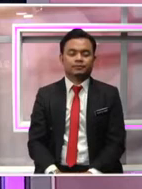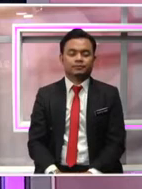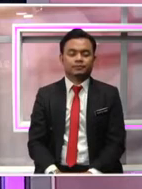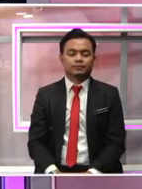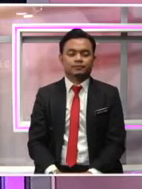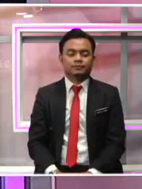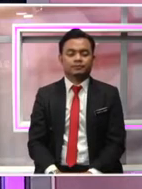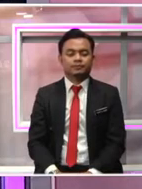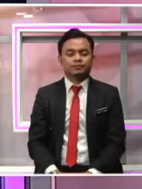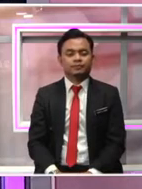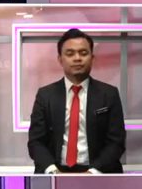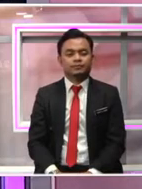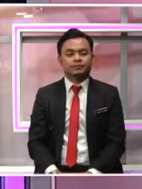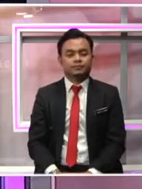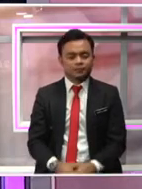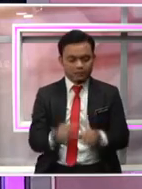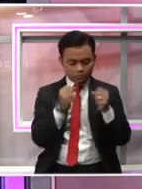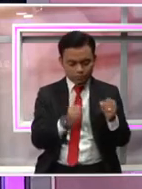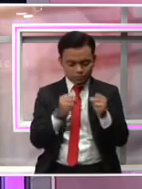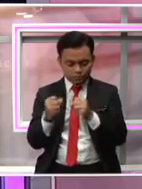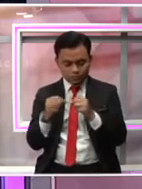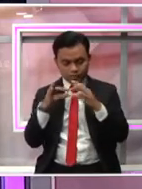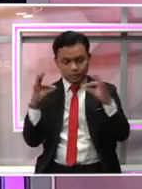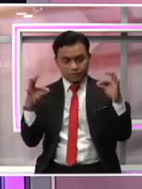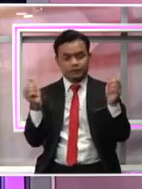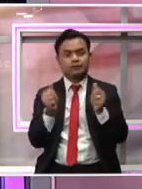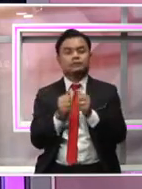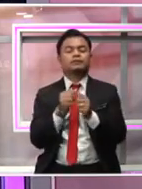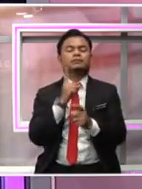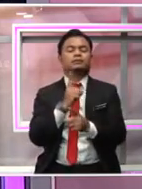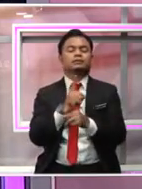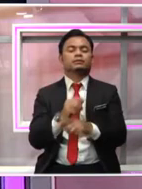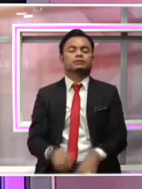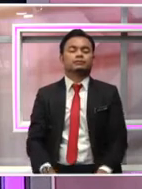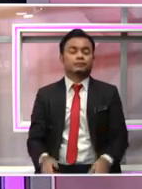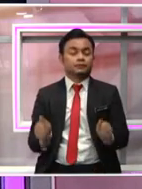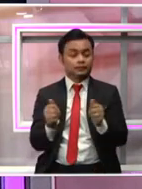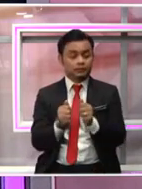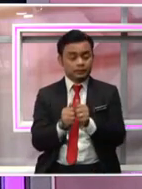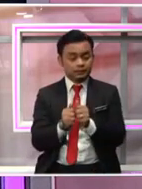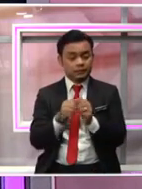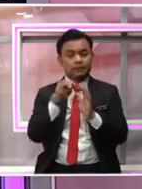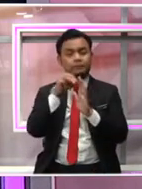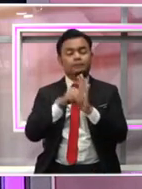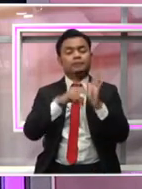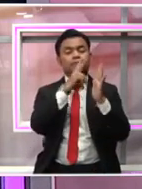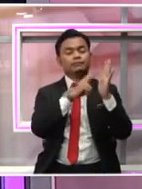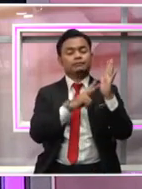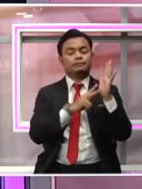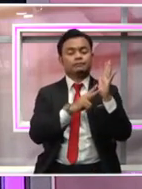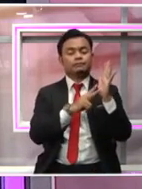tak susun ayat yang betul jadi untuk pengetahuan Nisa baik dengan membaca secara intonasi